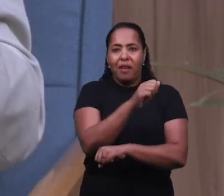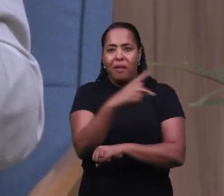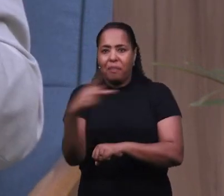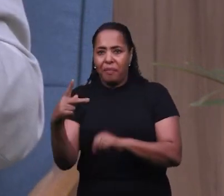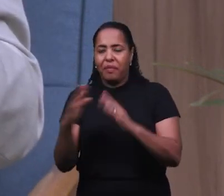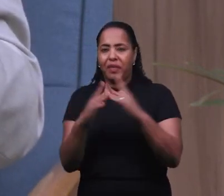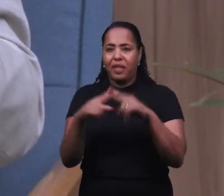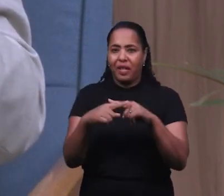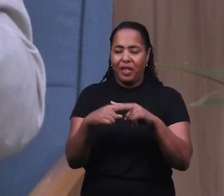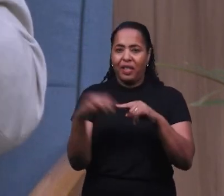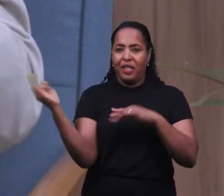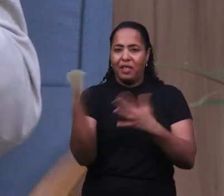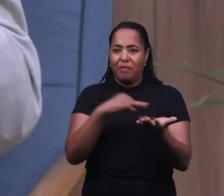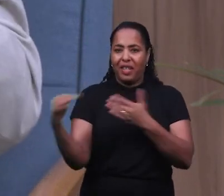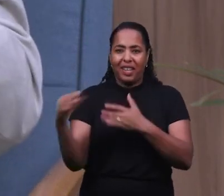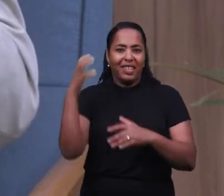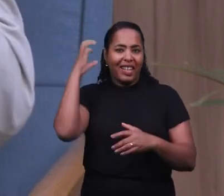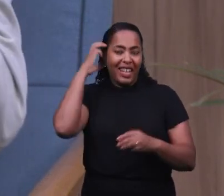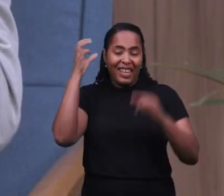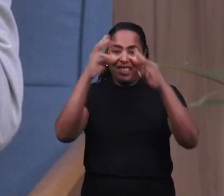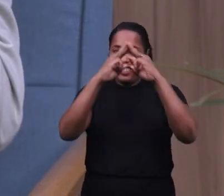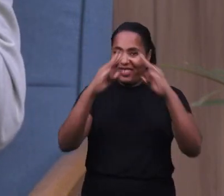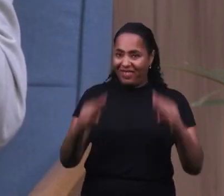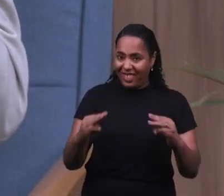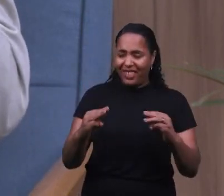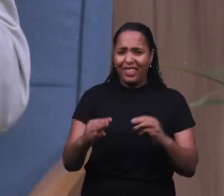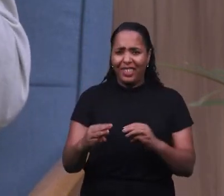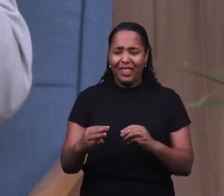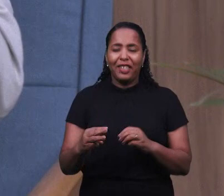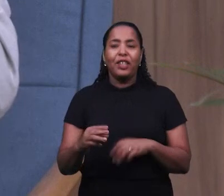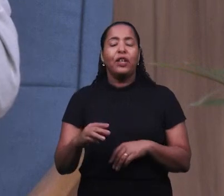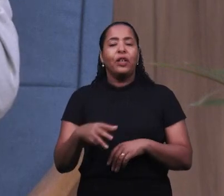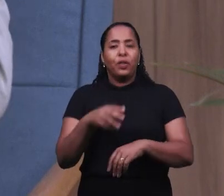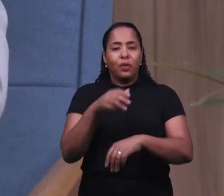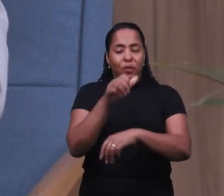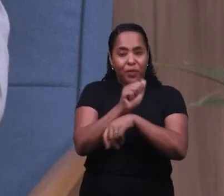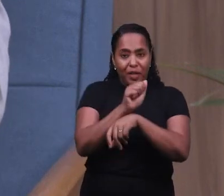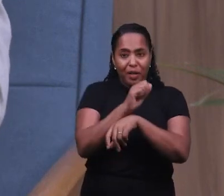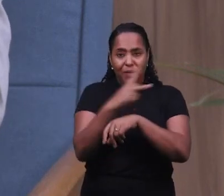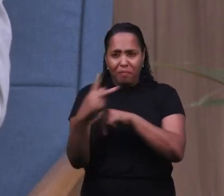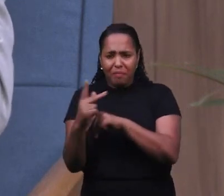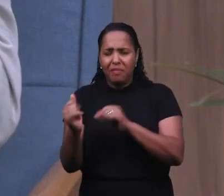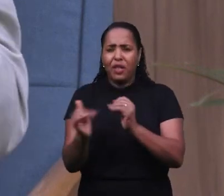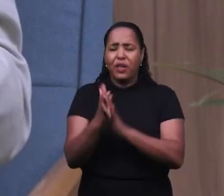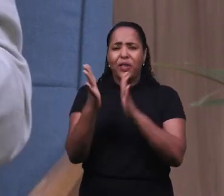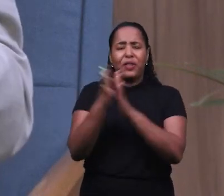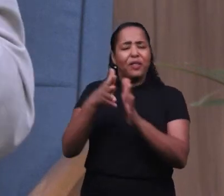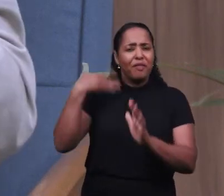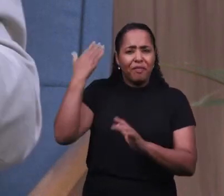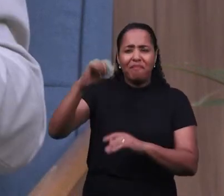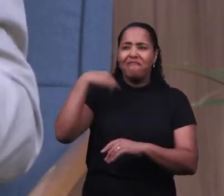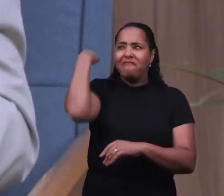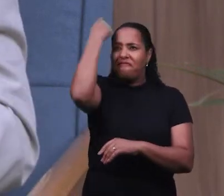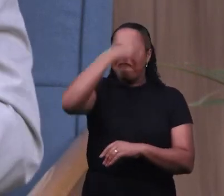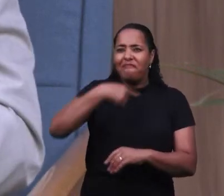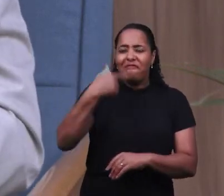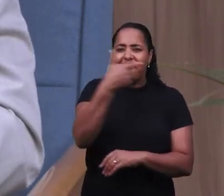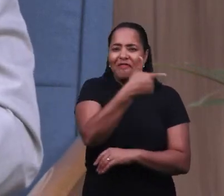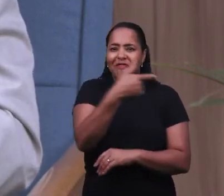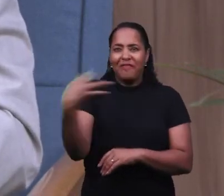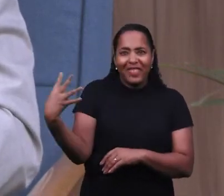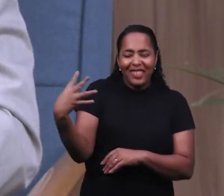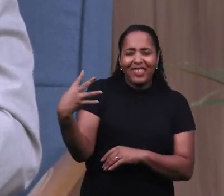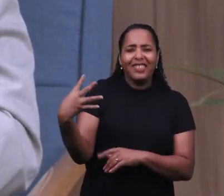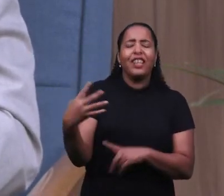les applications de l'Église chrétienne Maranatha, notre Radio Manaïm. Dans cette application, vous allez entendre des louanges, messages